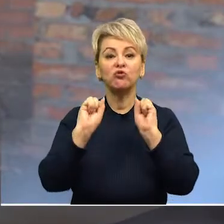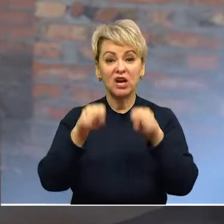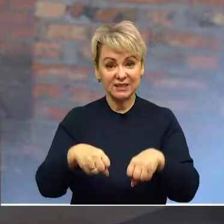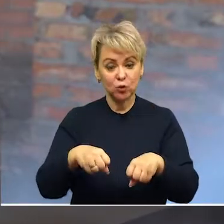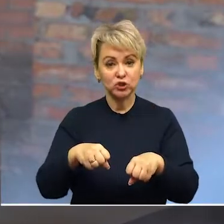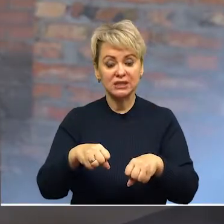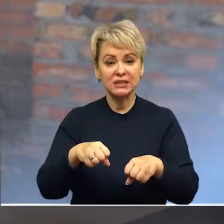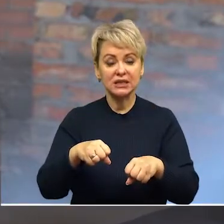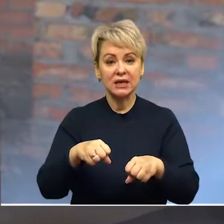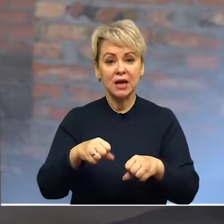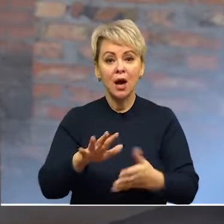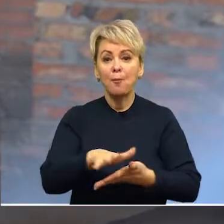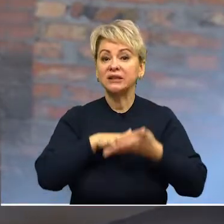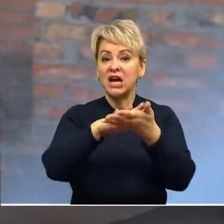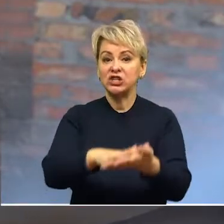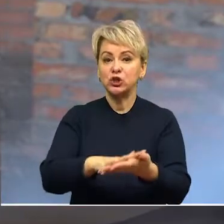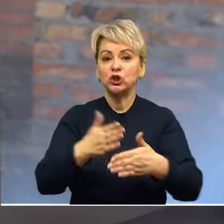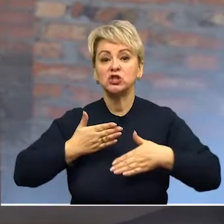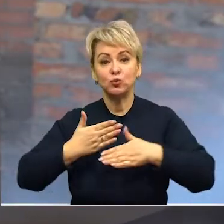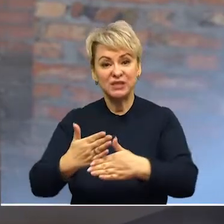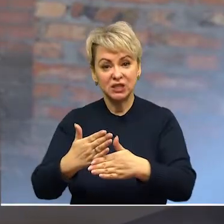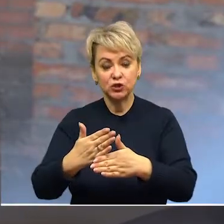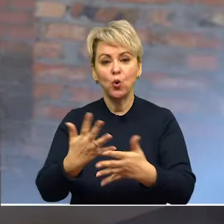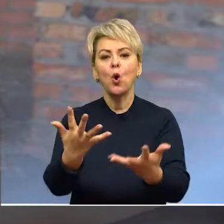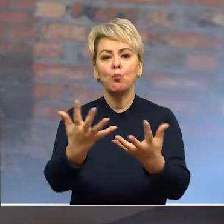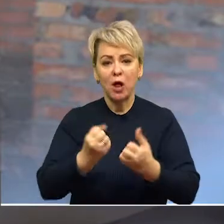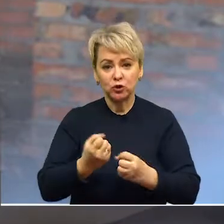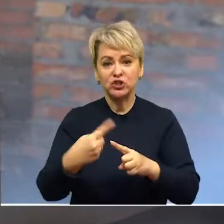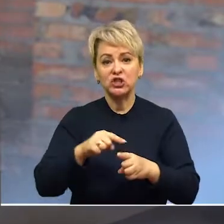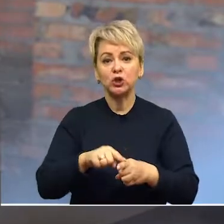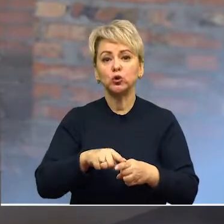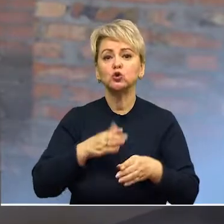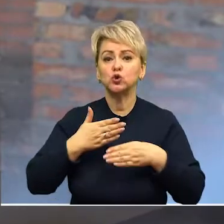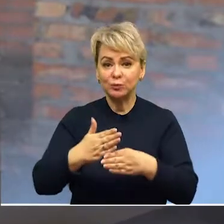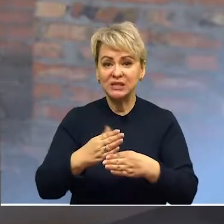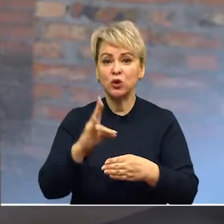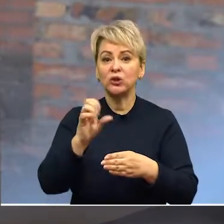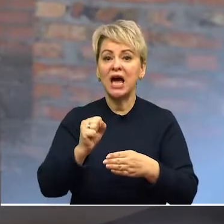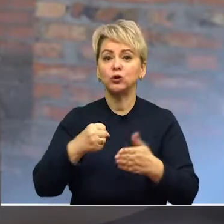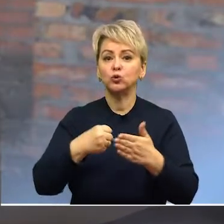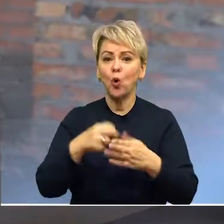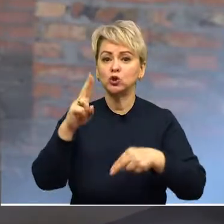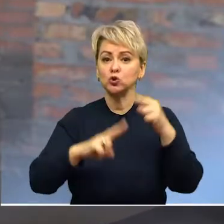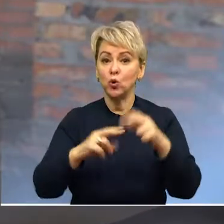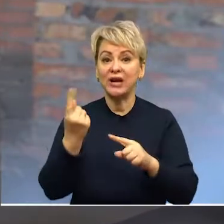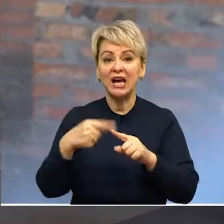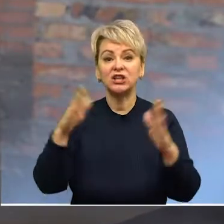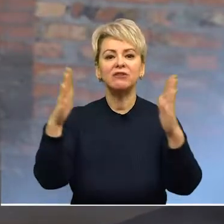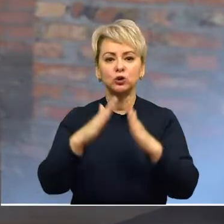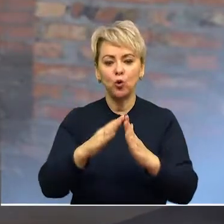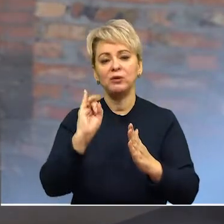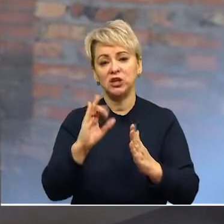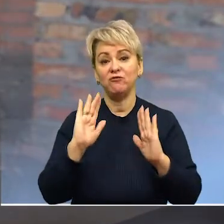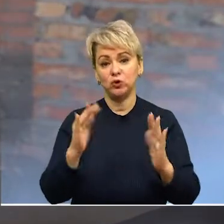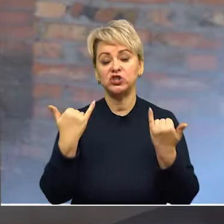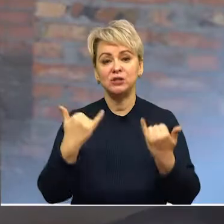возможность подать заявку на субсидию, получить субсидию на достройку данного объекта. И